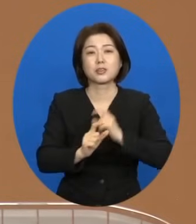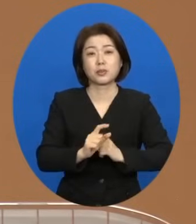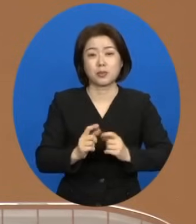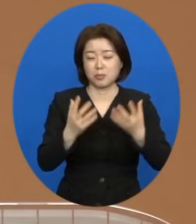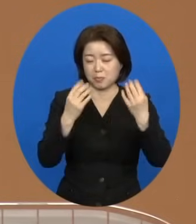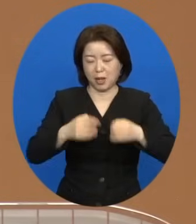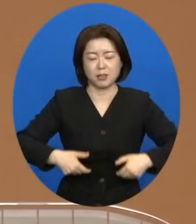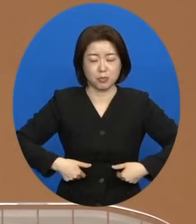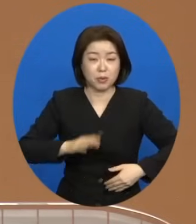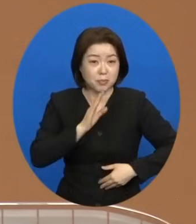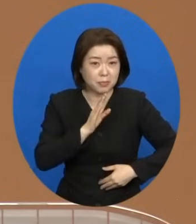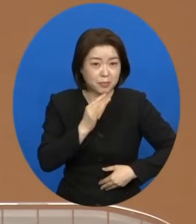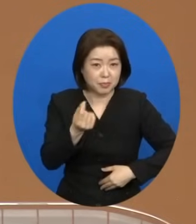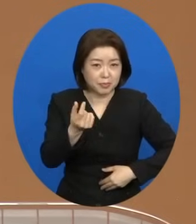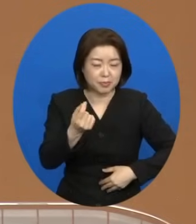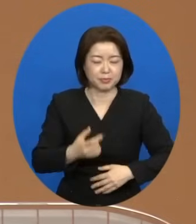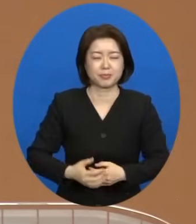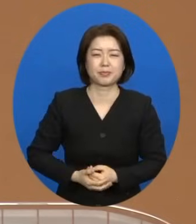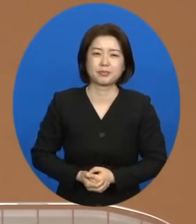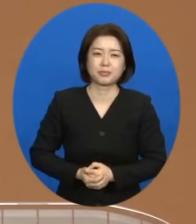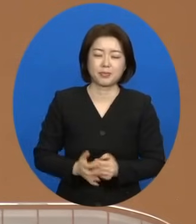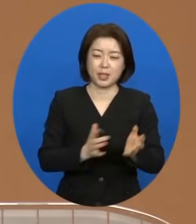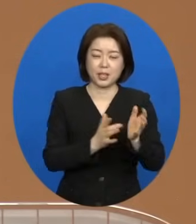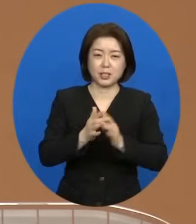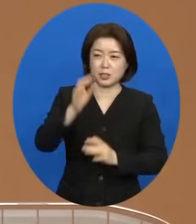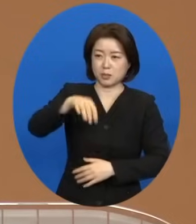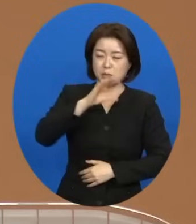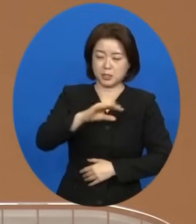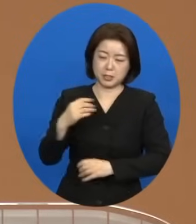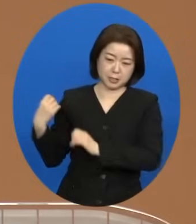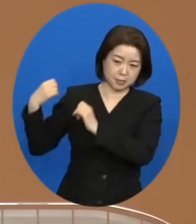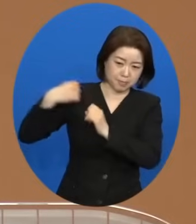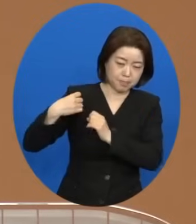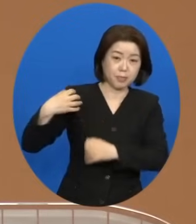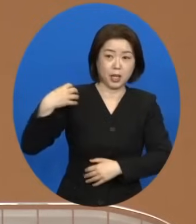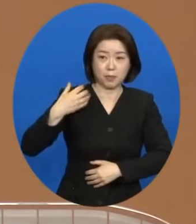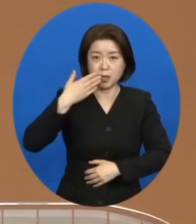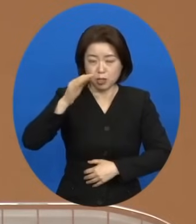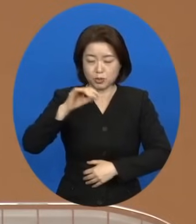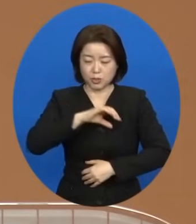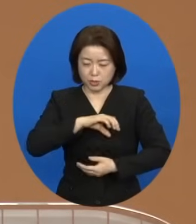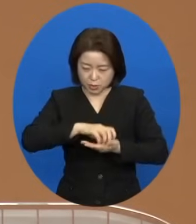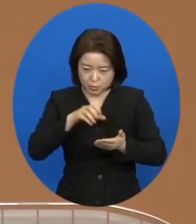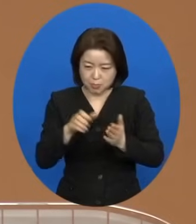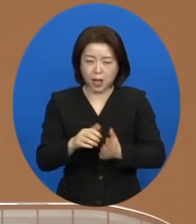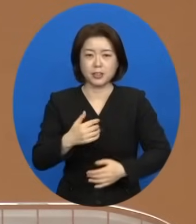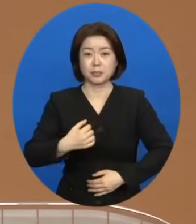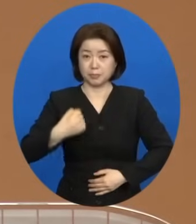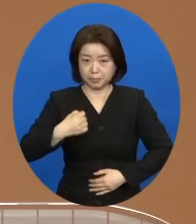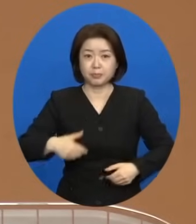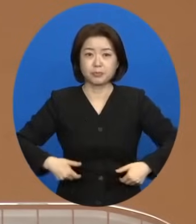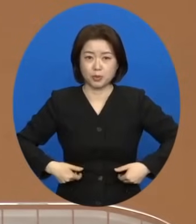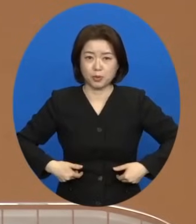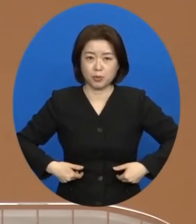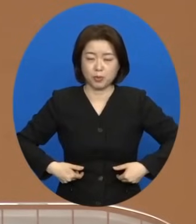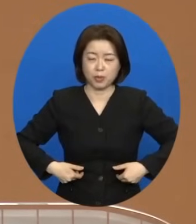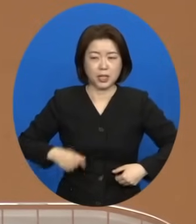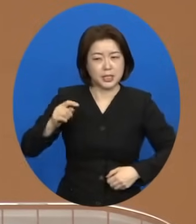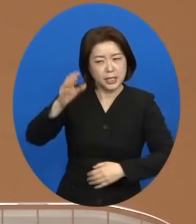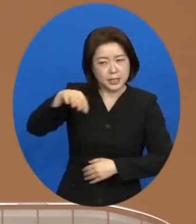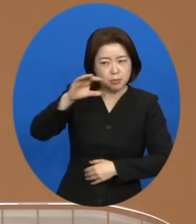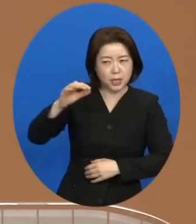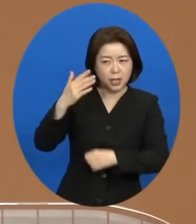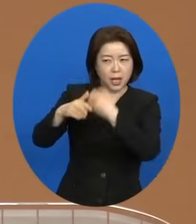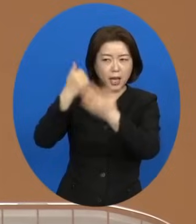성장하겠습니다 예수님께서 십자가를 질 수 있을 정도로 강해지고 또한 예수님께서 십자가가 하나님의 지혜구